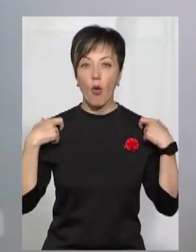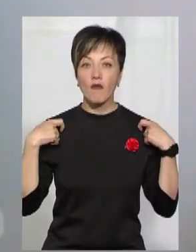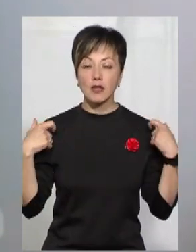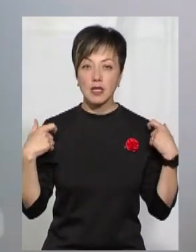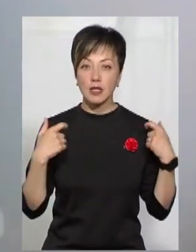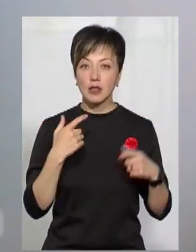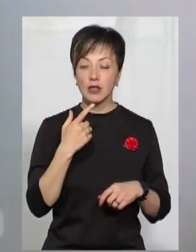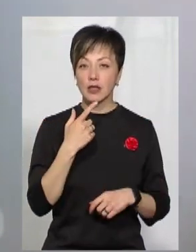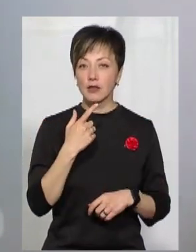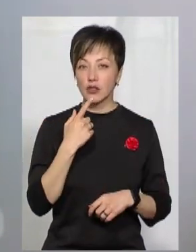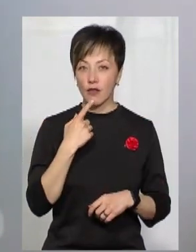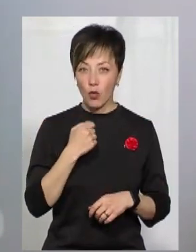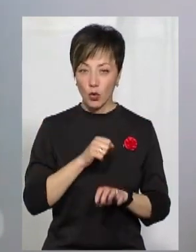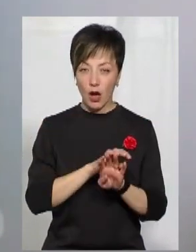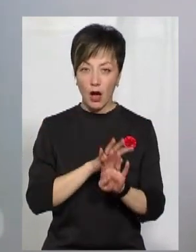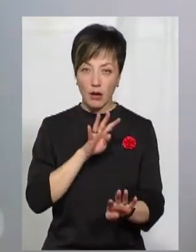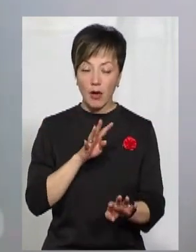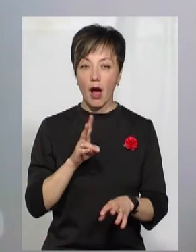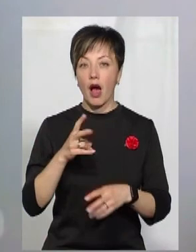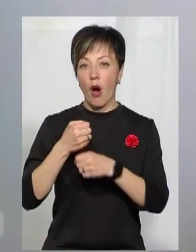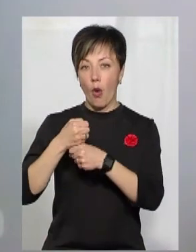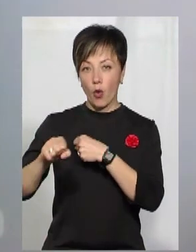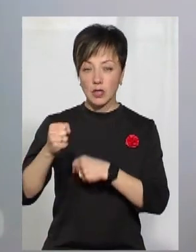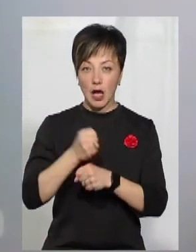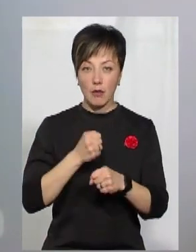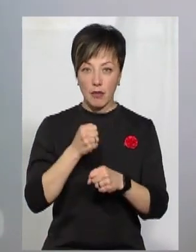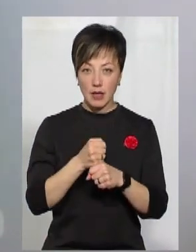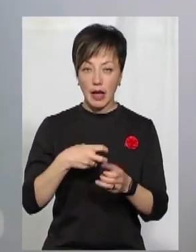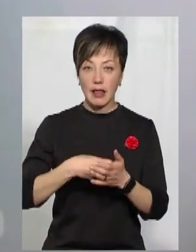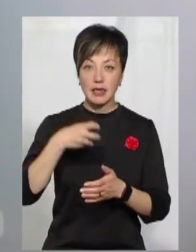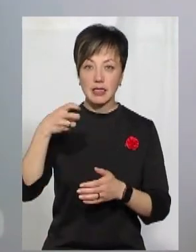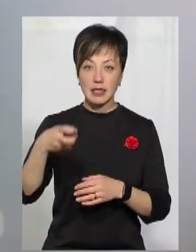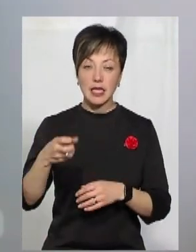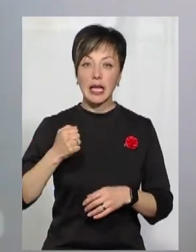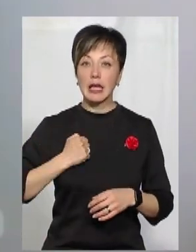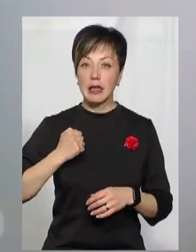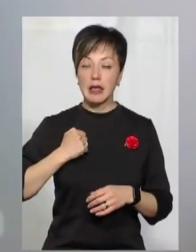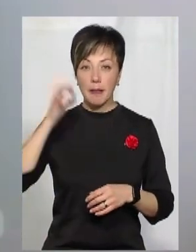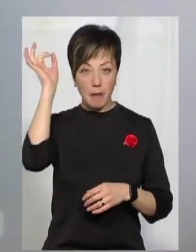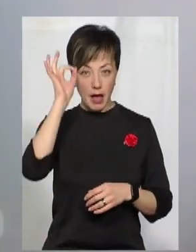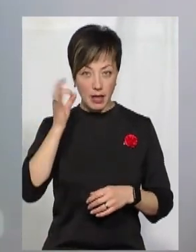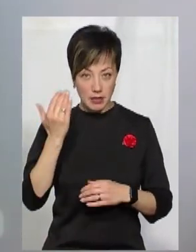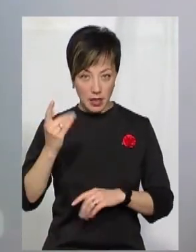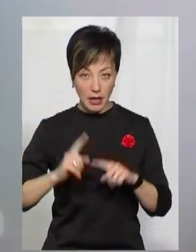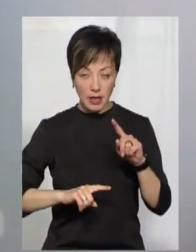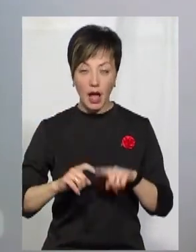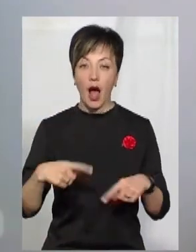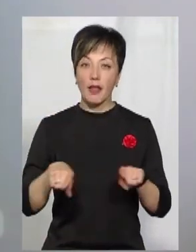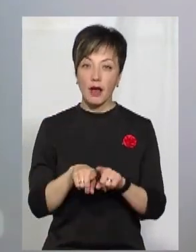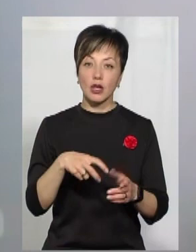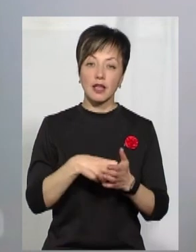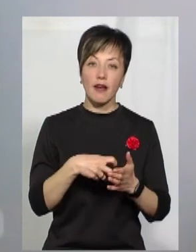надіслані рідним, листи остарбайтерів, листи на Східний фронт німецьких військових та їх рідних, а також